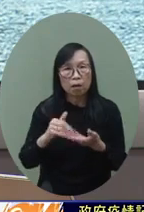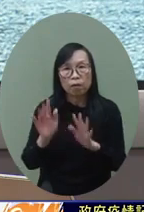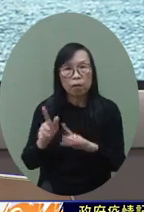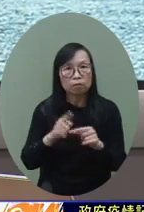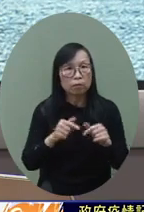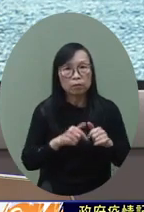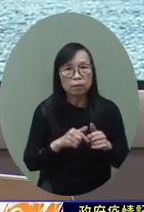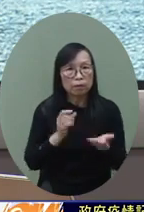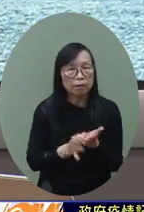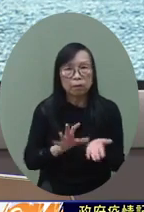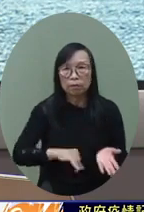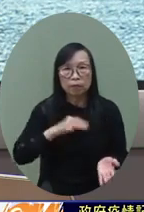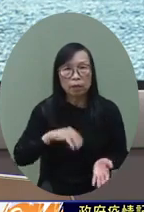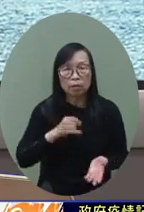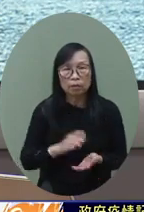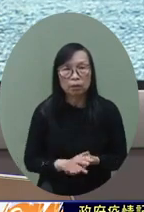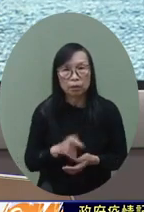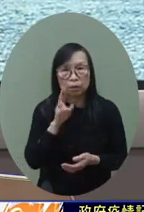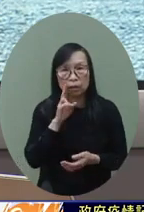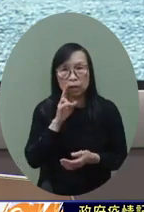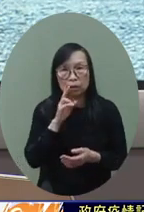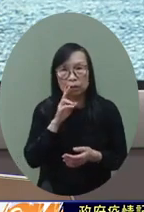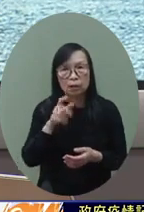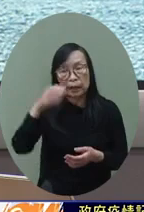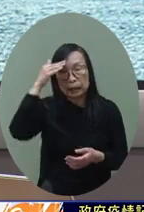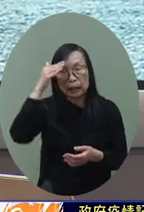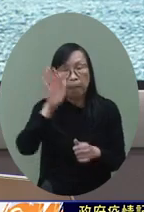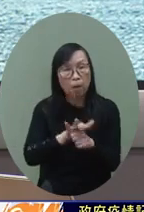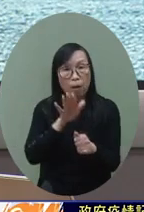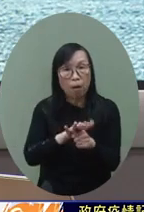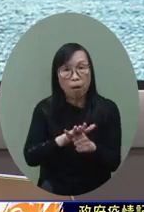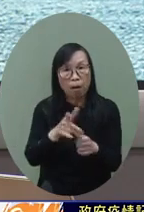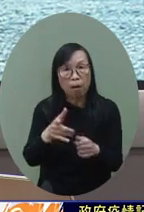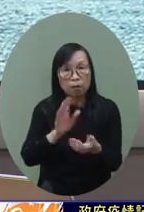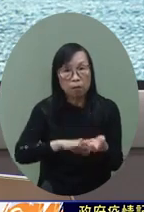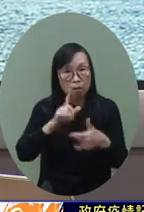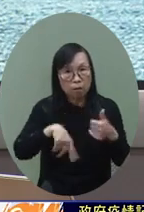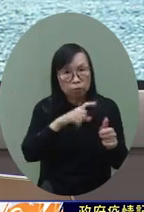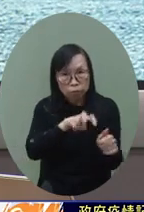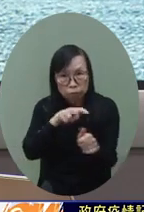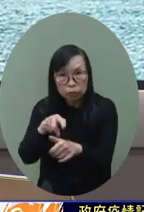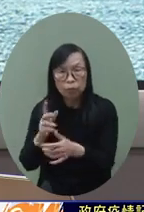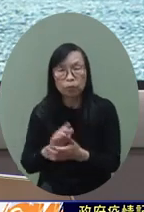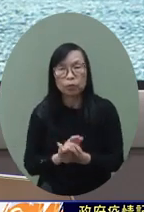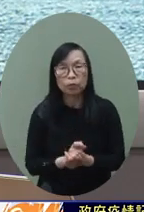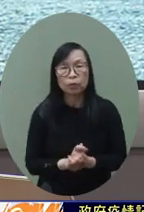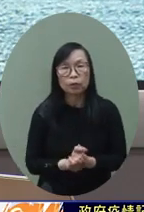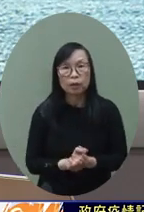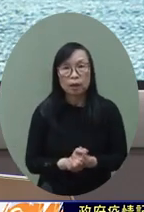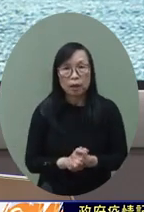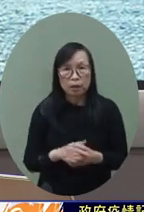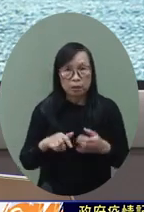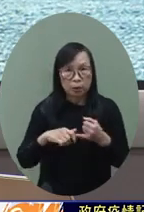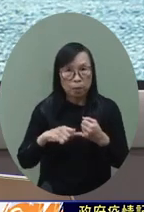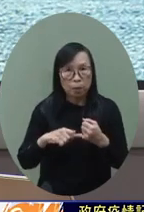方，再即係如果有一啲紀律部隊嘅人員咧幫手做個案追蹤嘅話。所以現在初步呢